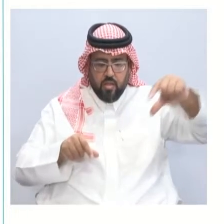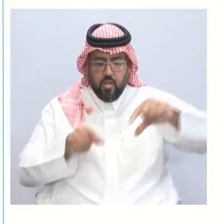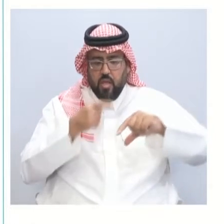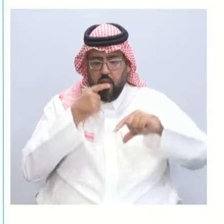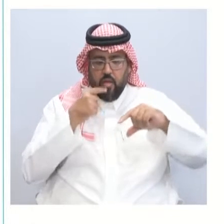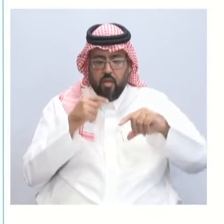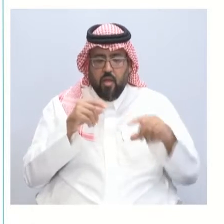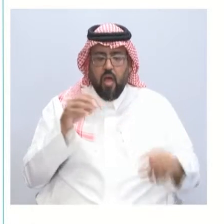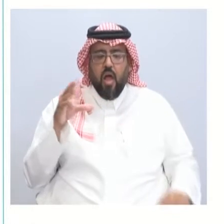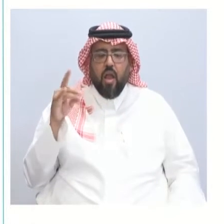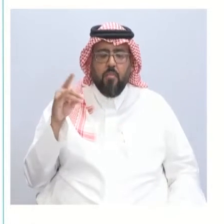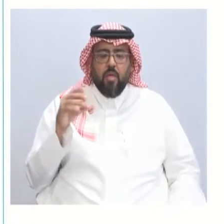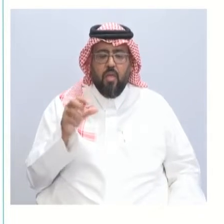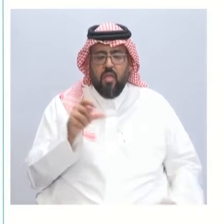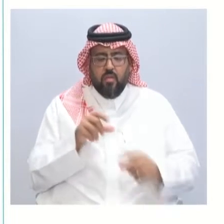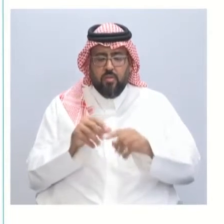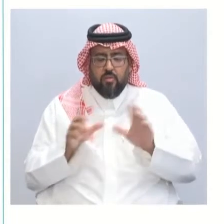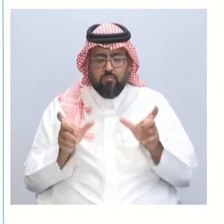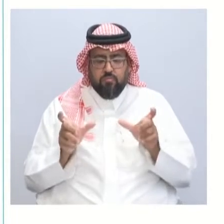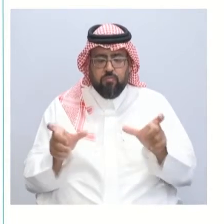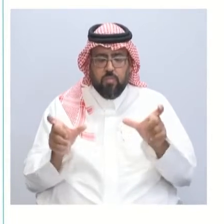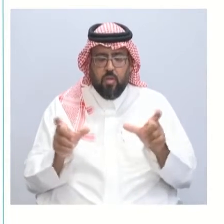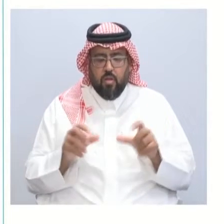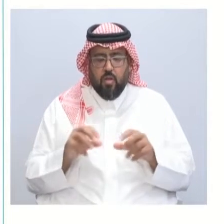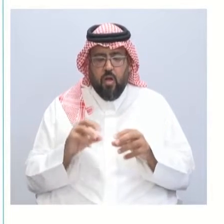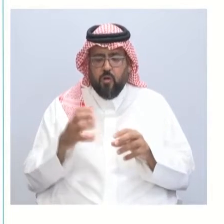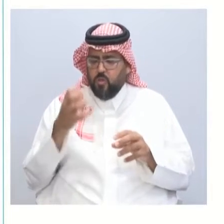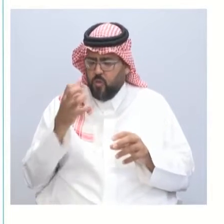ويتكون من صخور ناريه وصخور